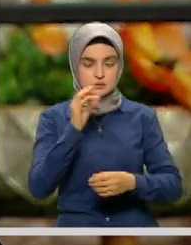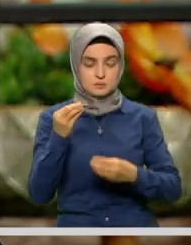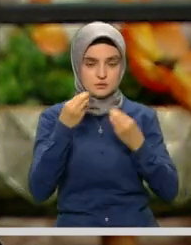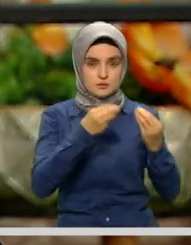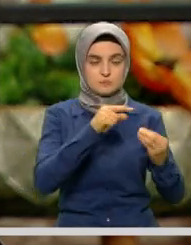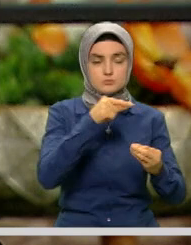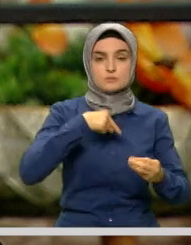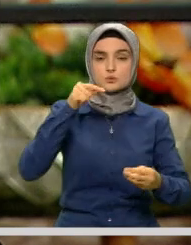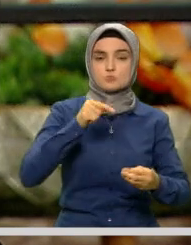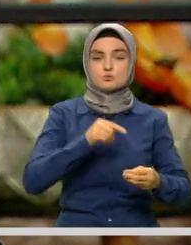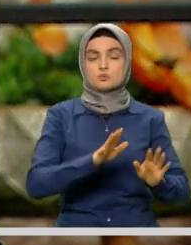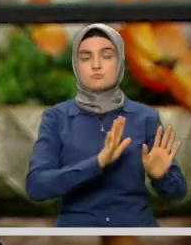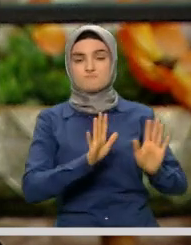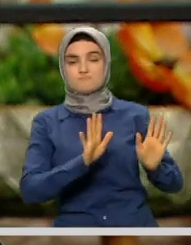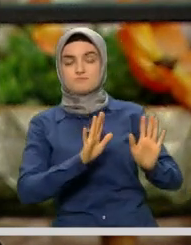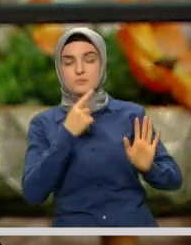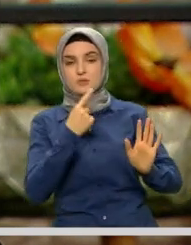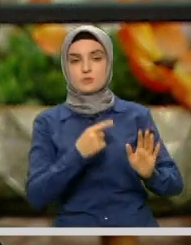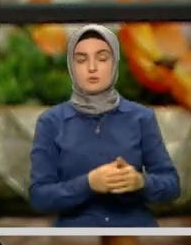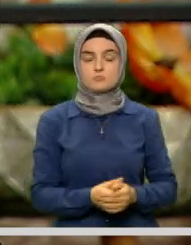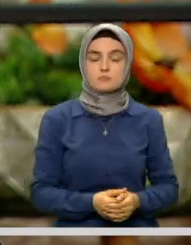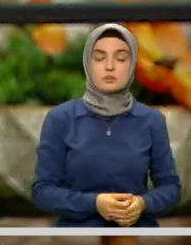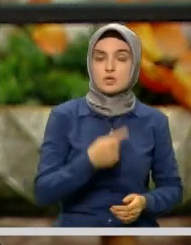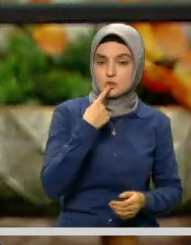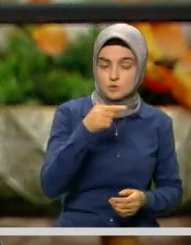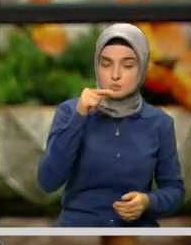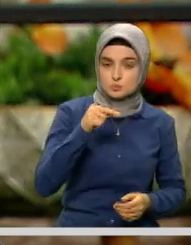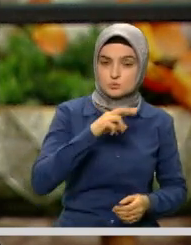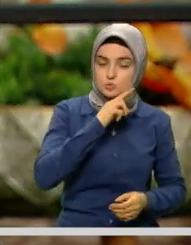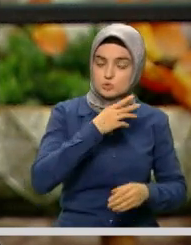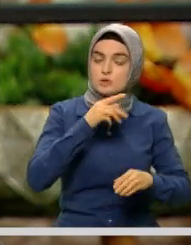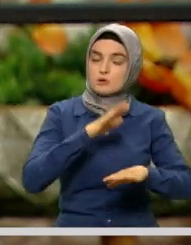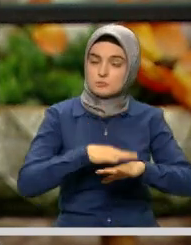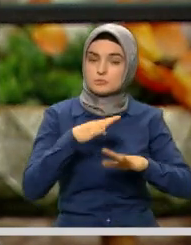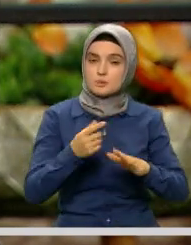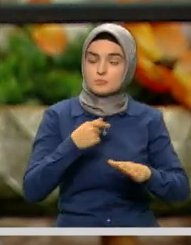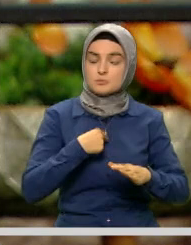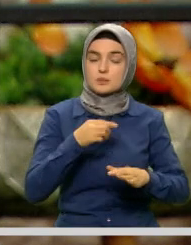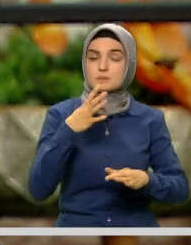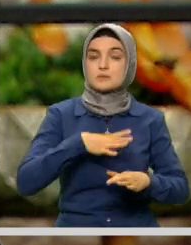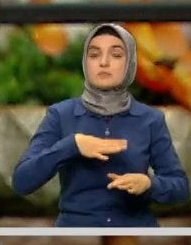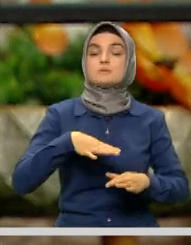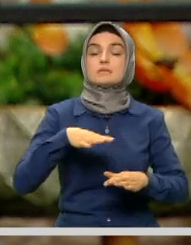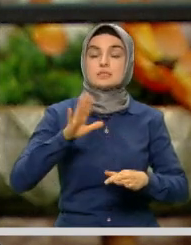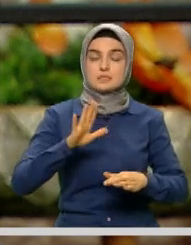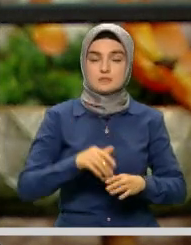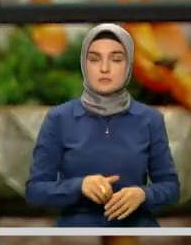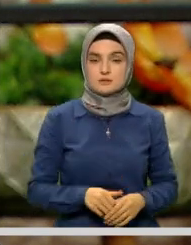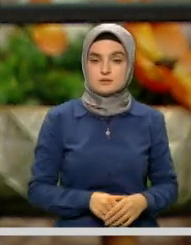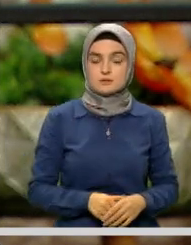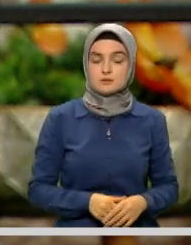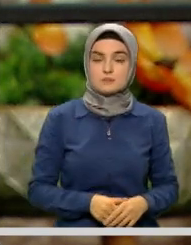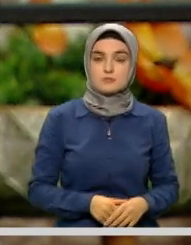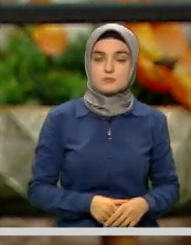aslında. Yani diyoruz ki Allah'ım bu iş, ben bu günahı işledim ama bu benim iradem dahilinde değil. Şimdi bu